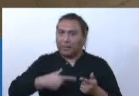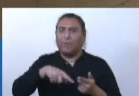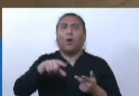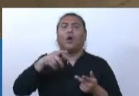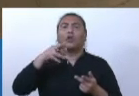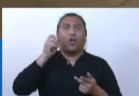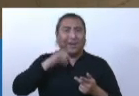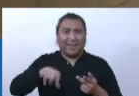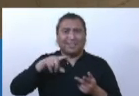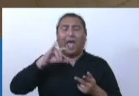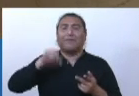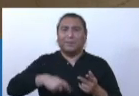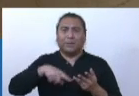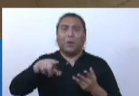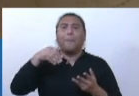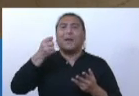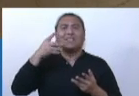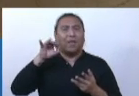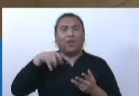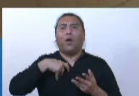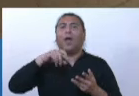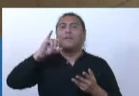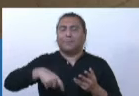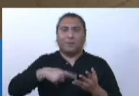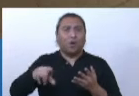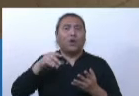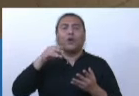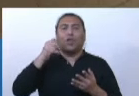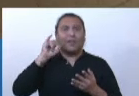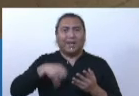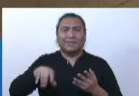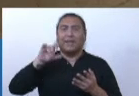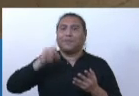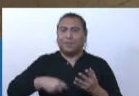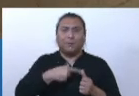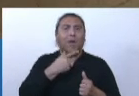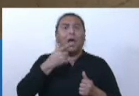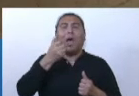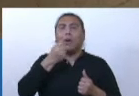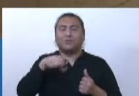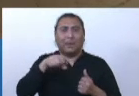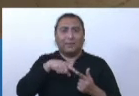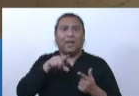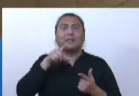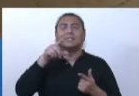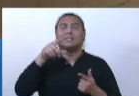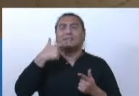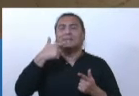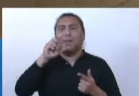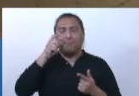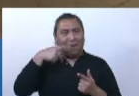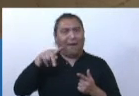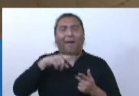Rodríguez, afirmativo. Rodríguez Machado, negativo. Rodríguez, afirmativo. Romero, ausente. Sagnún, afirmativo. Zapaja,